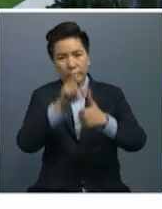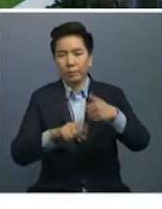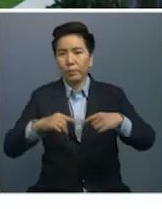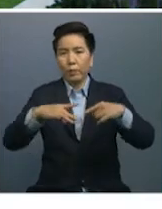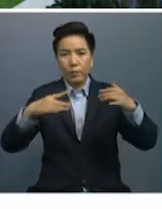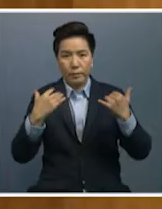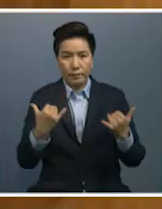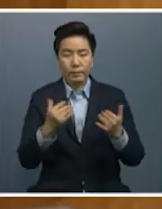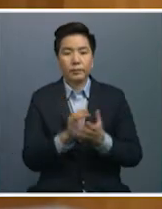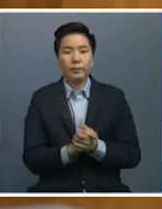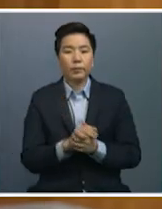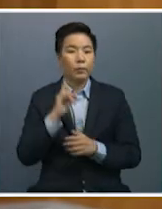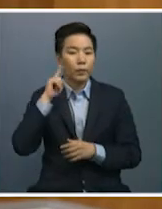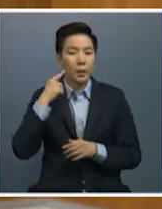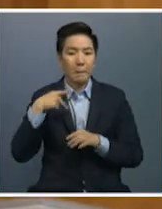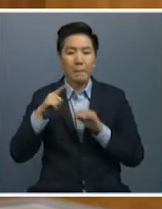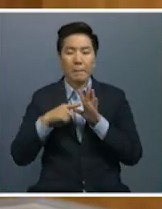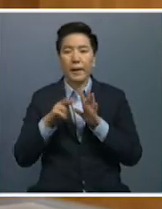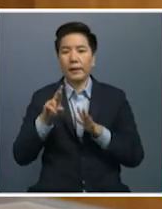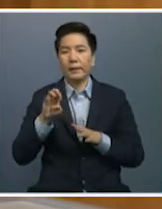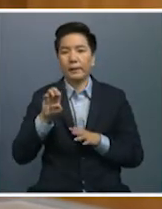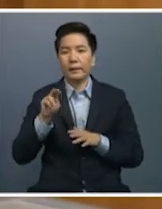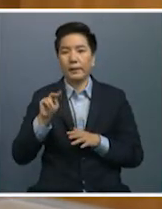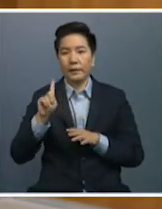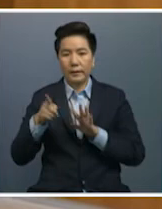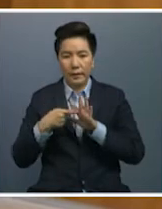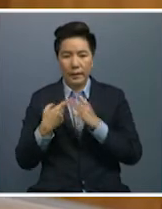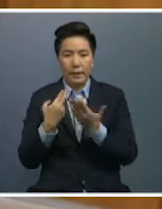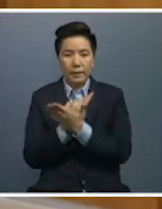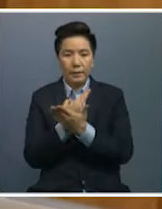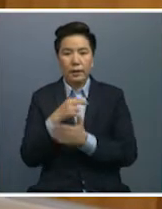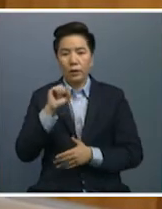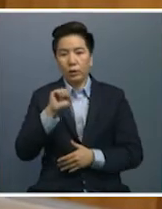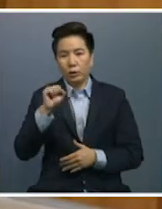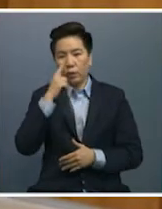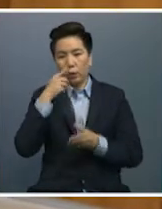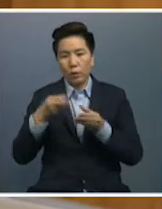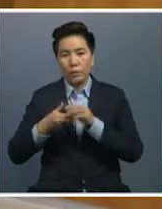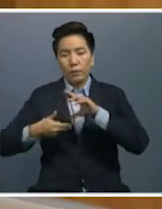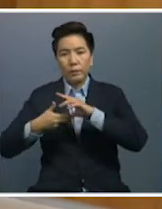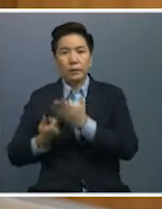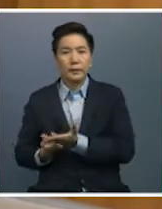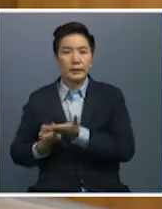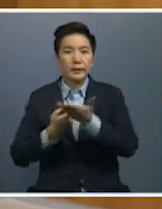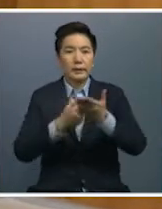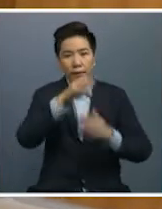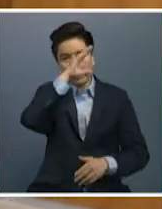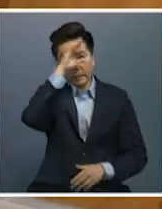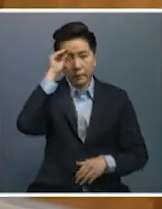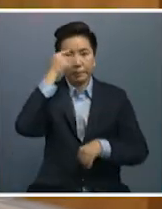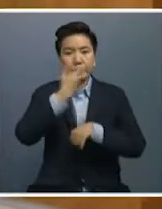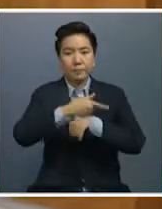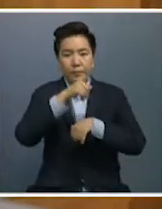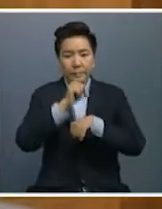สมครับนางสาวปริณาไกรคุปต์สสจังหวัดราชบุรีจากพรรคพลังประชารัฐได้ยินสื่อถึงในชวนหลีกภัยประธานสภา